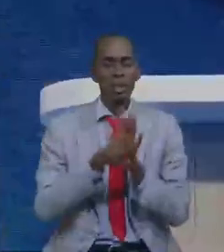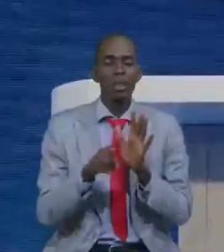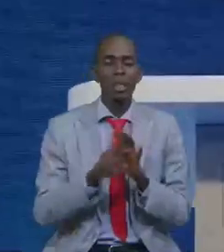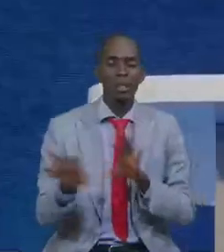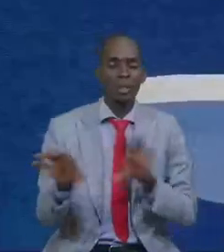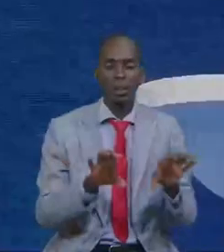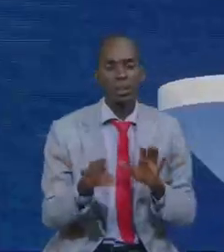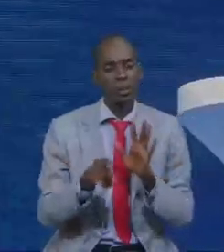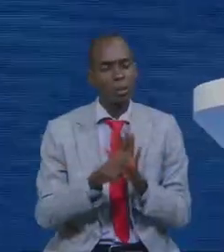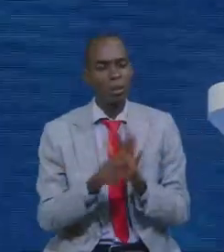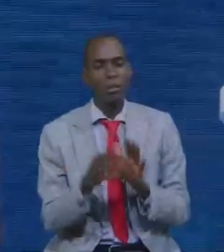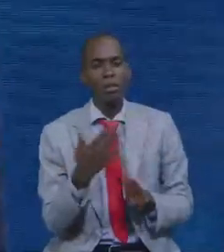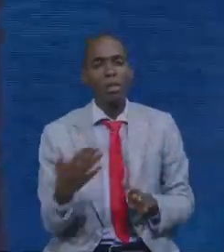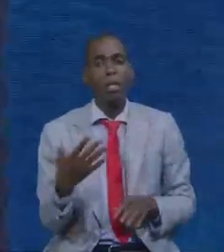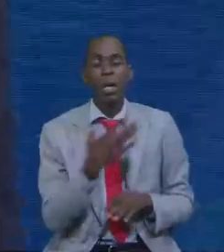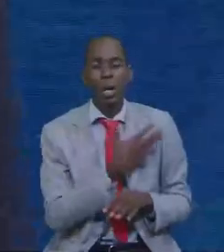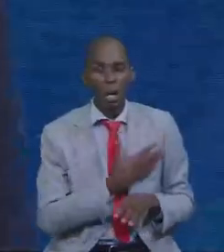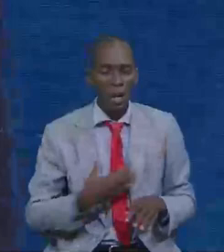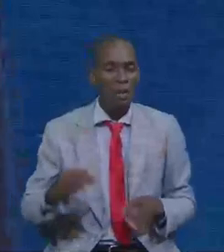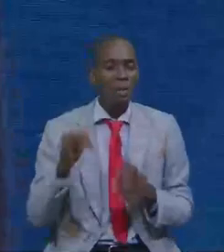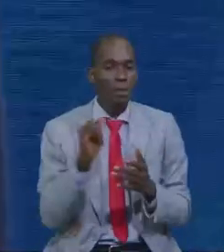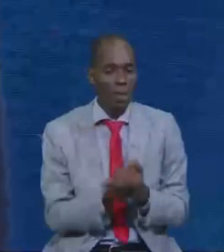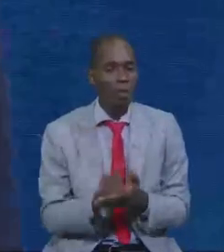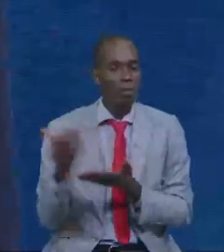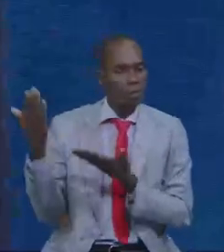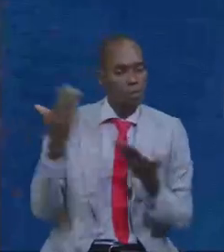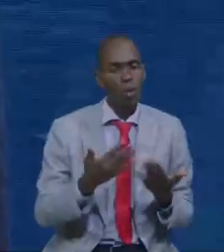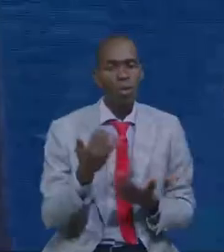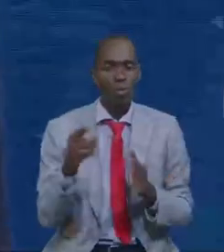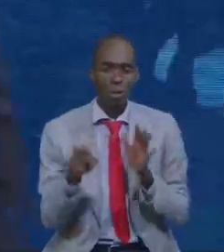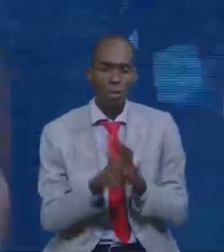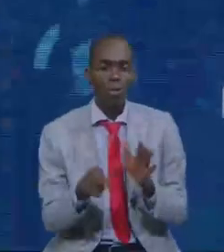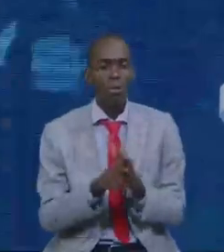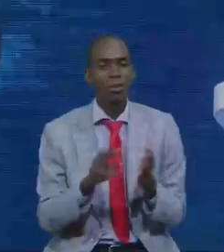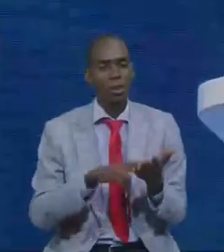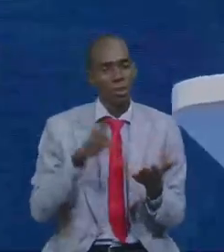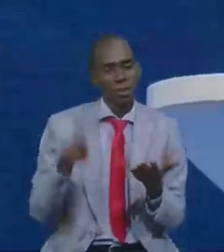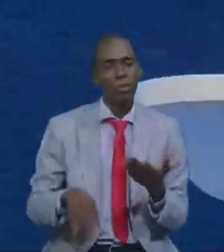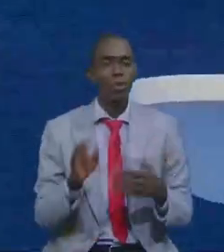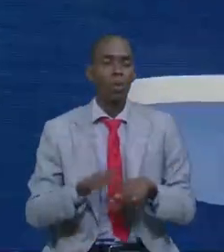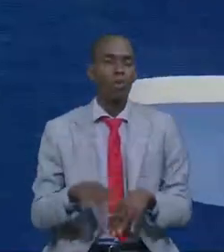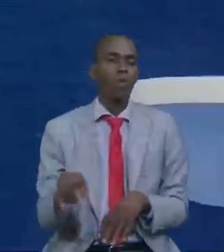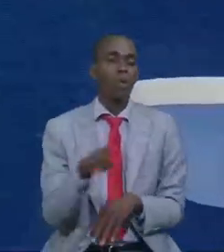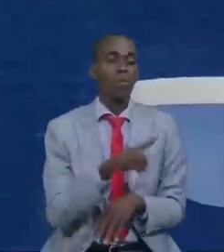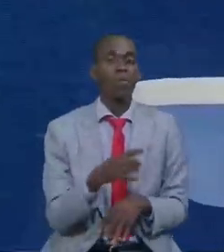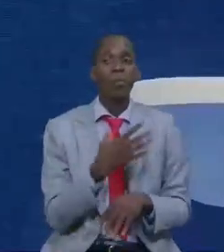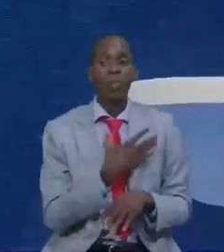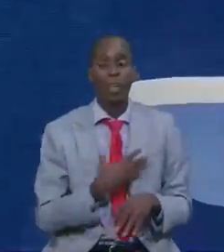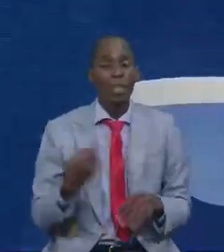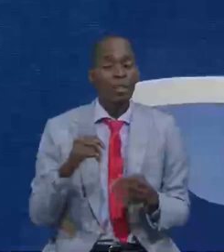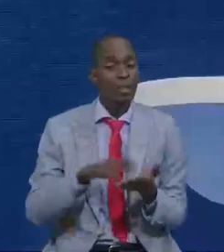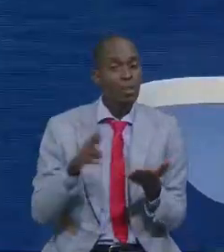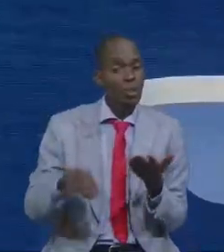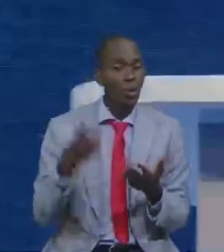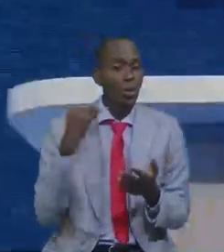Et le résultat de la chose, la conséquence de la chose, c'est qu'ils ont souffert.